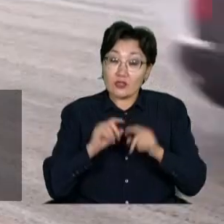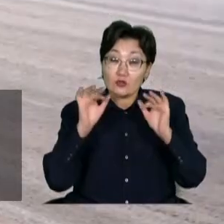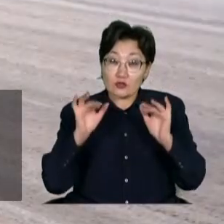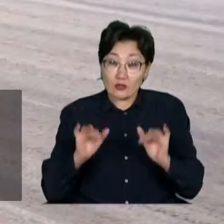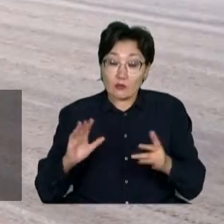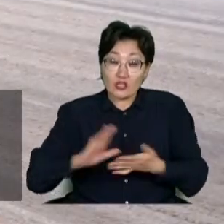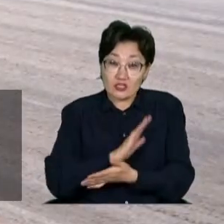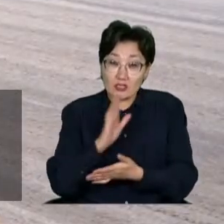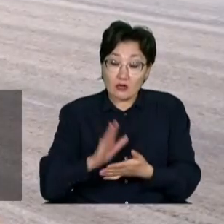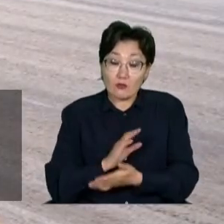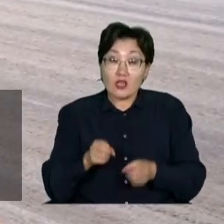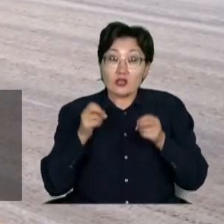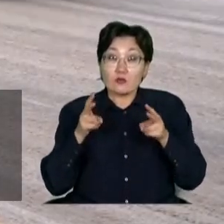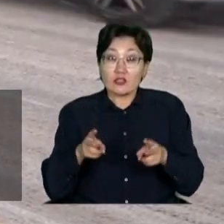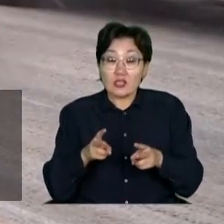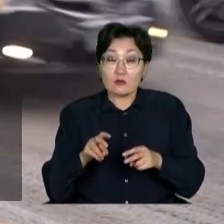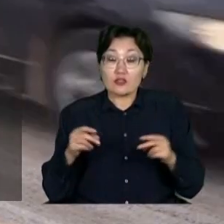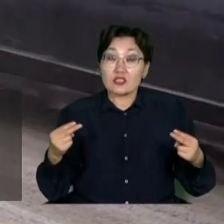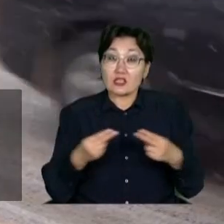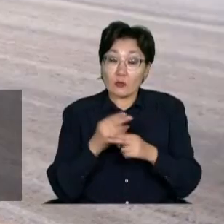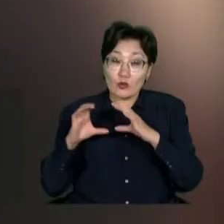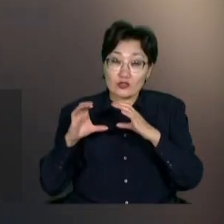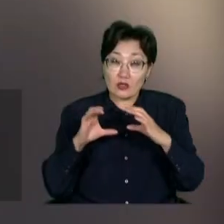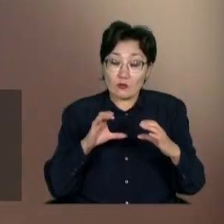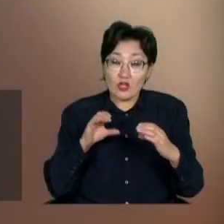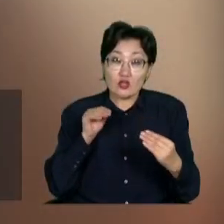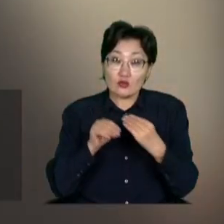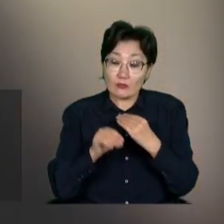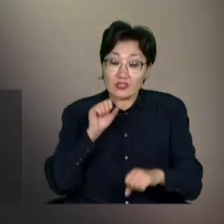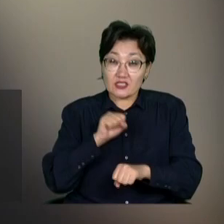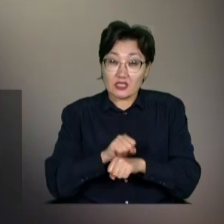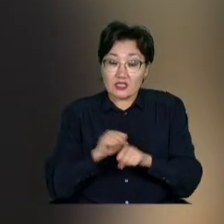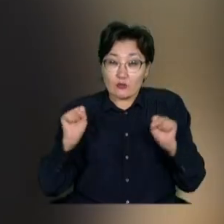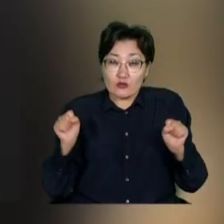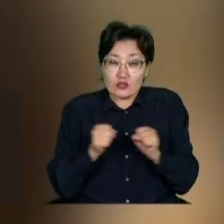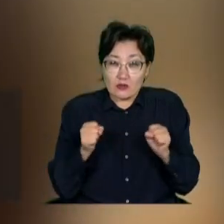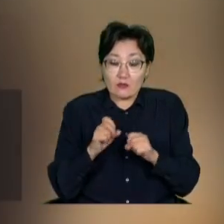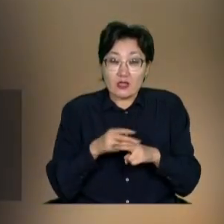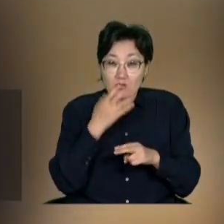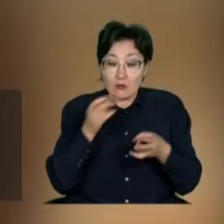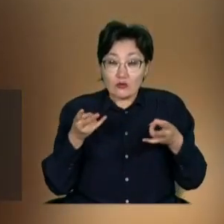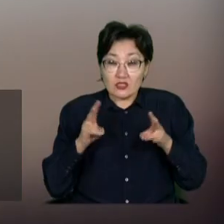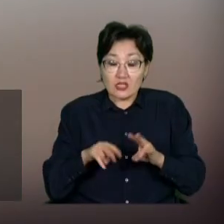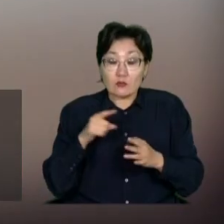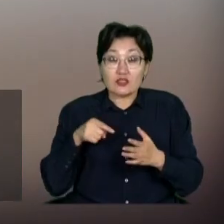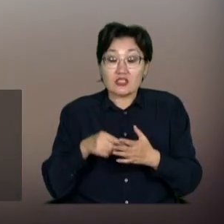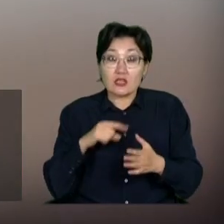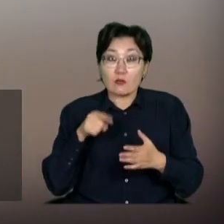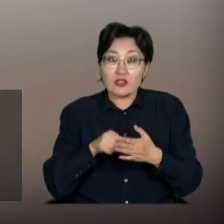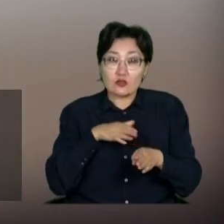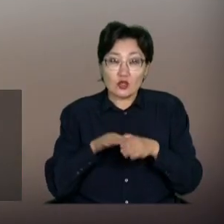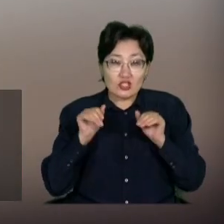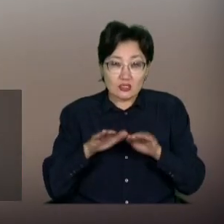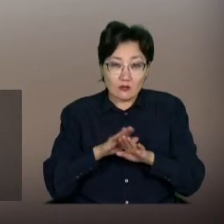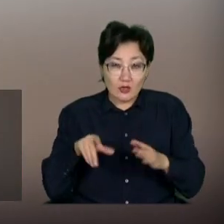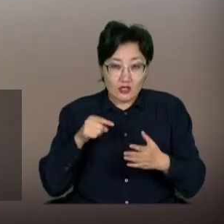мен көктайғақтан қауіптенгендіктен елордада автобустардың қозғалысы тоқтаған. Ал Саршұнақ аязда жылусыз қалған Степногорскіде мәселе толық шешілген